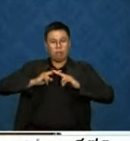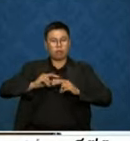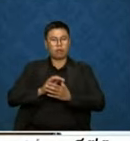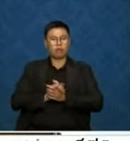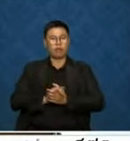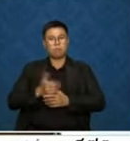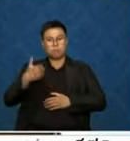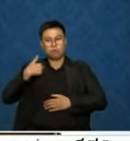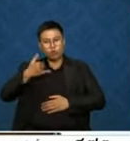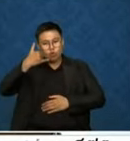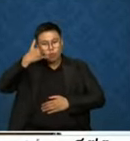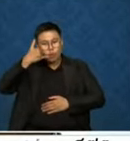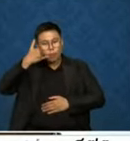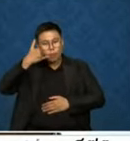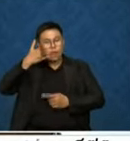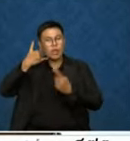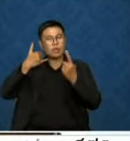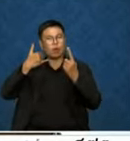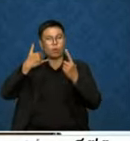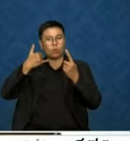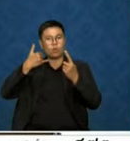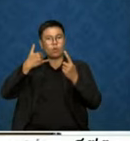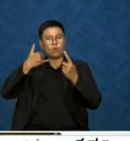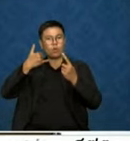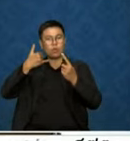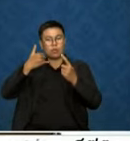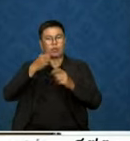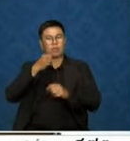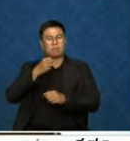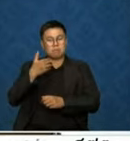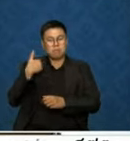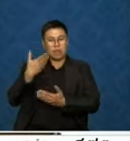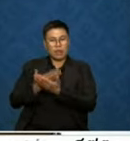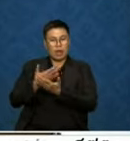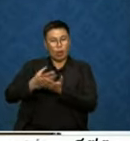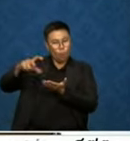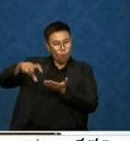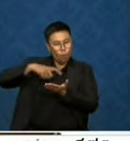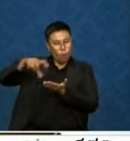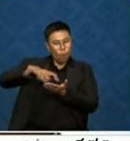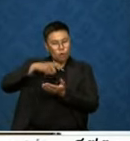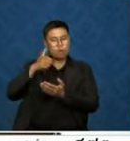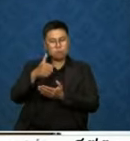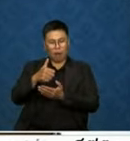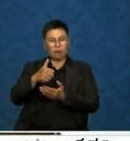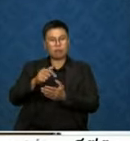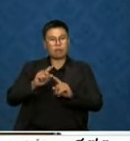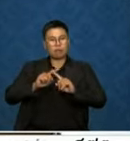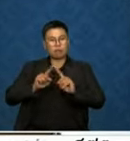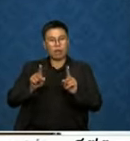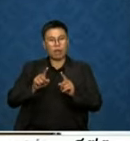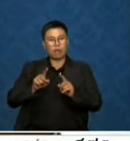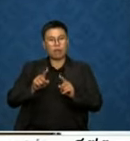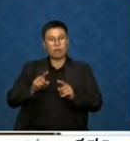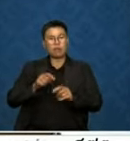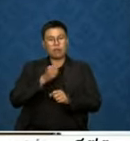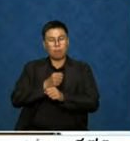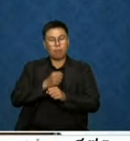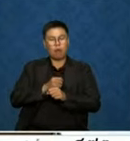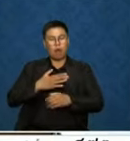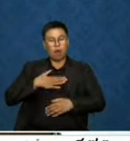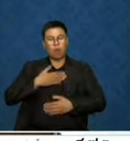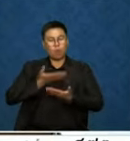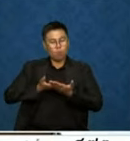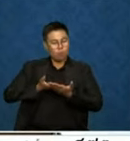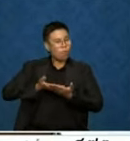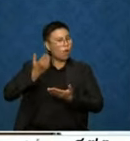องมือถือโทรศัพท์เครื่องเดียวก็สามารถที่จะหาเงินได้อย่างง่ายนะครับแล้วเขาก็บอกว่าจะพบกับอิสรภาพทางการเงินนะ